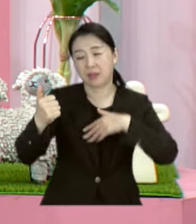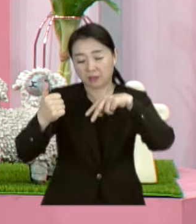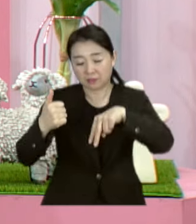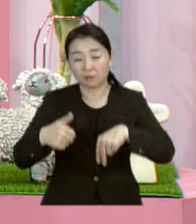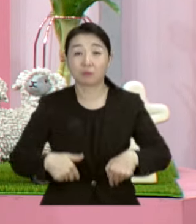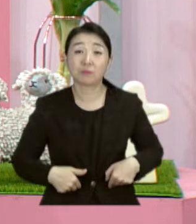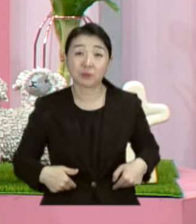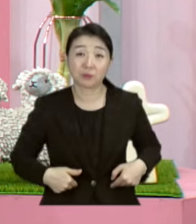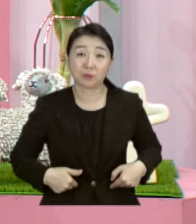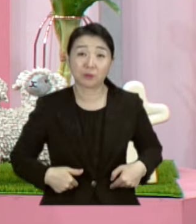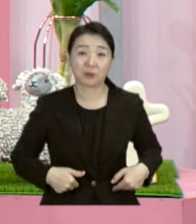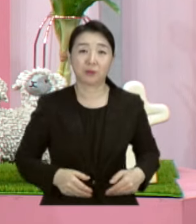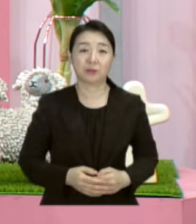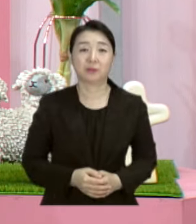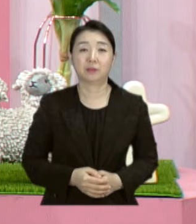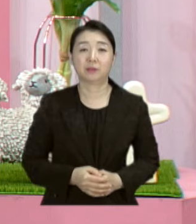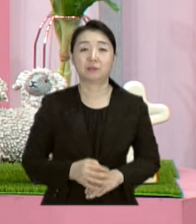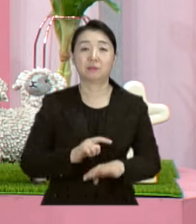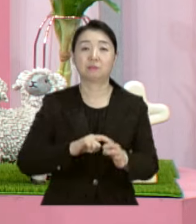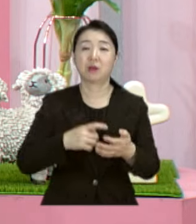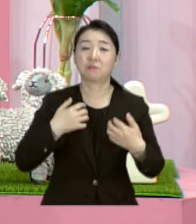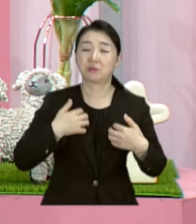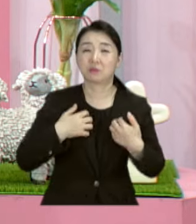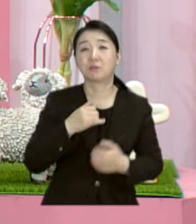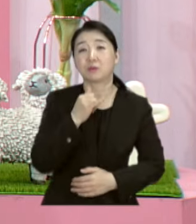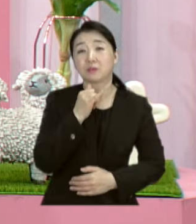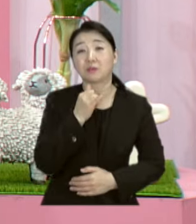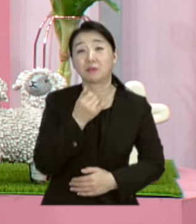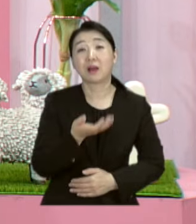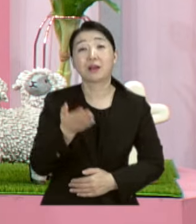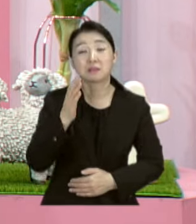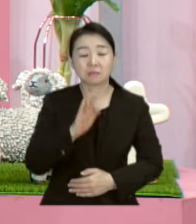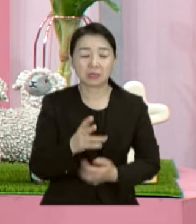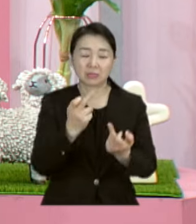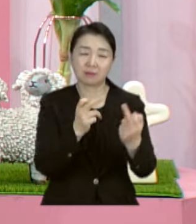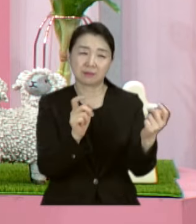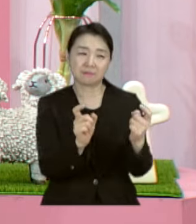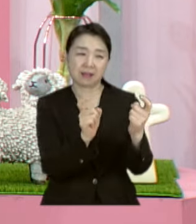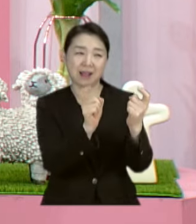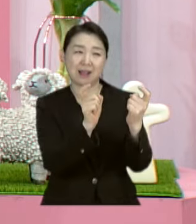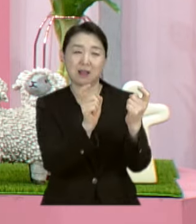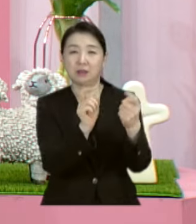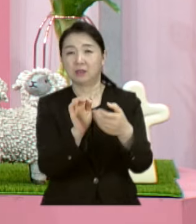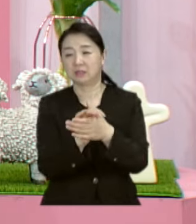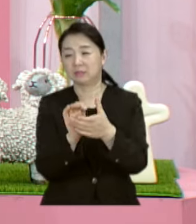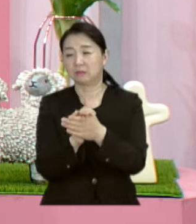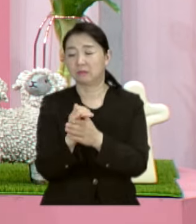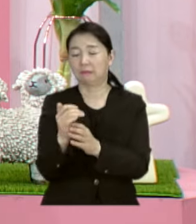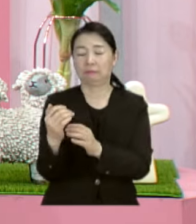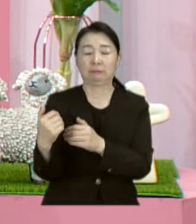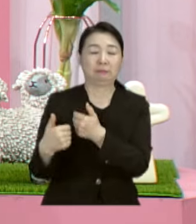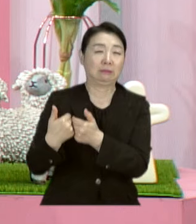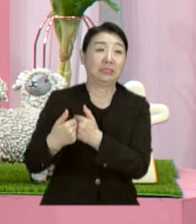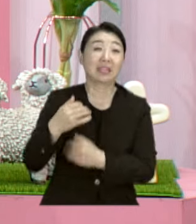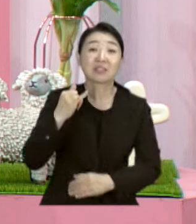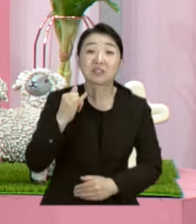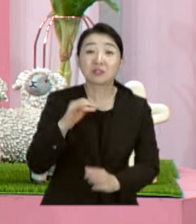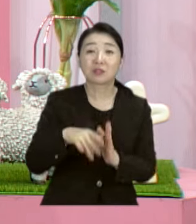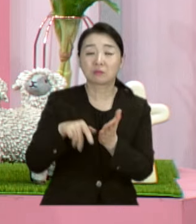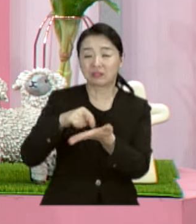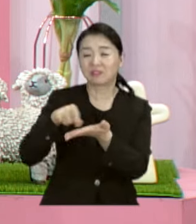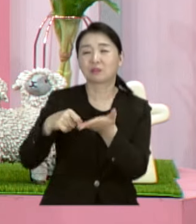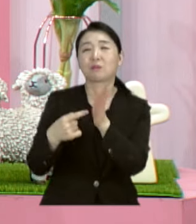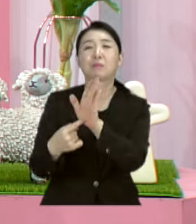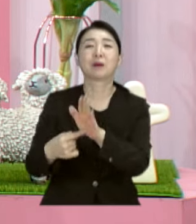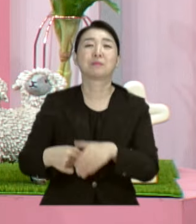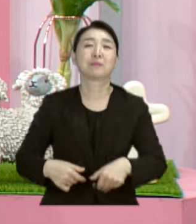이거는 마음이 기쁠 때도 있지만 형제가 뭐 좀 다툰다든지 음음. 친구들과 어려움이 있다든지 하면 그걸